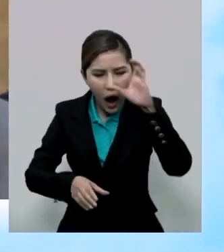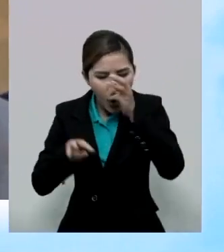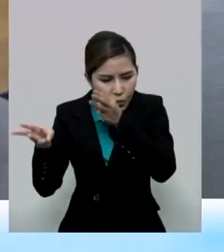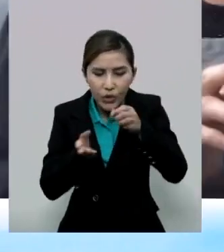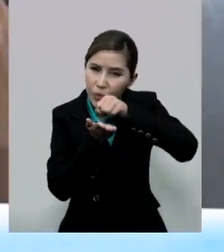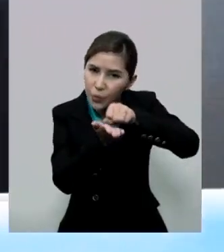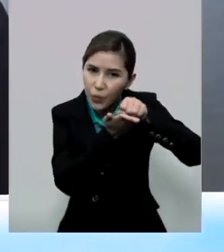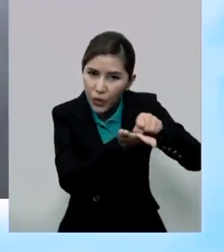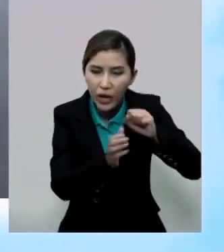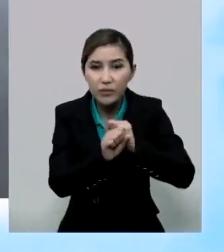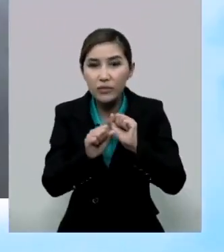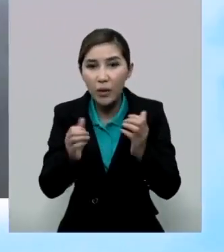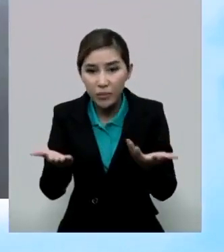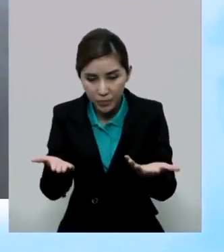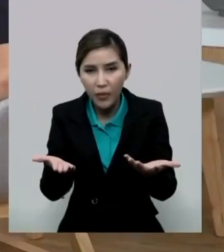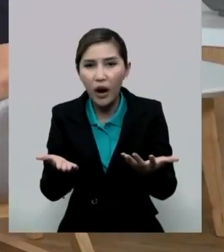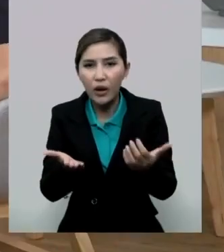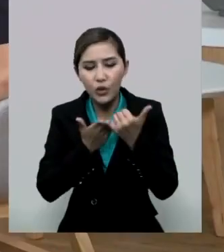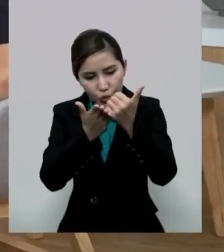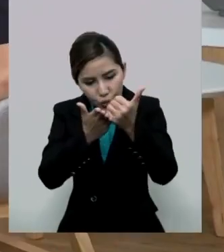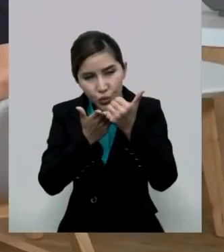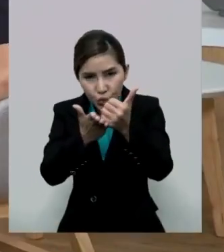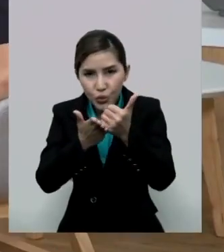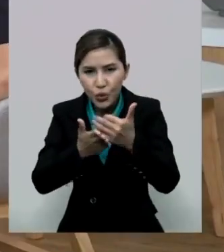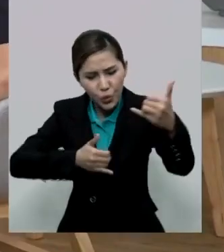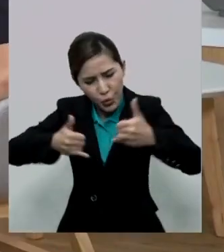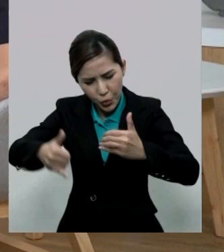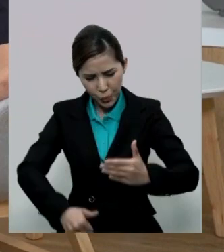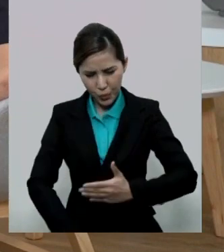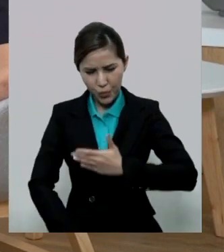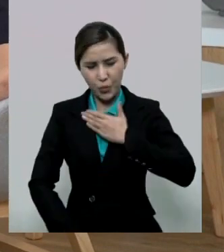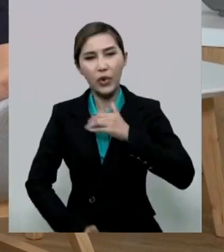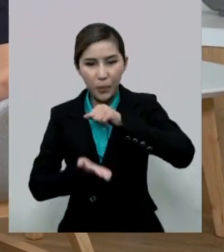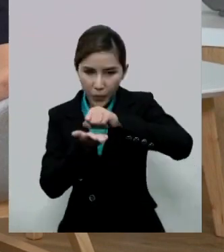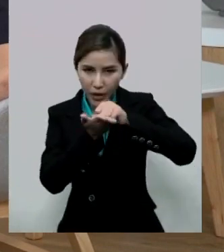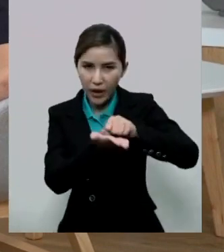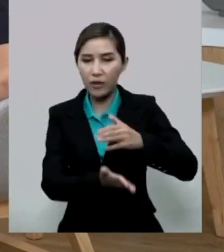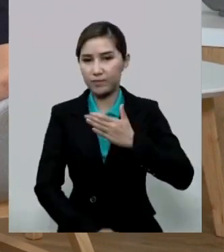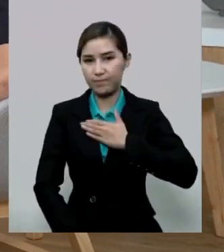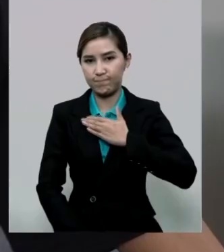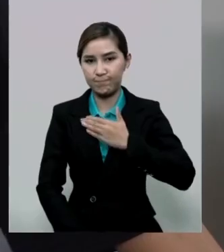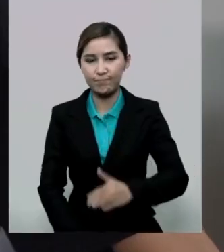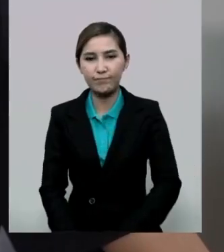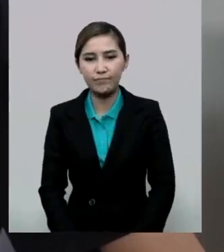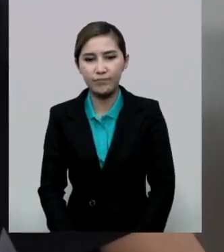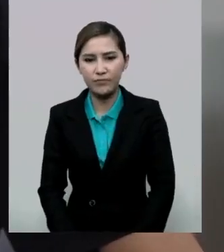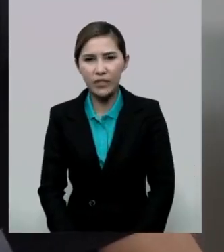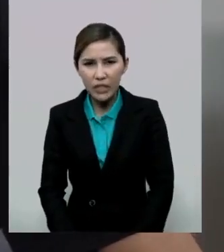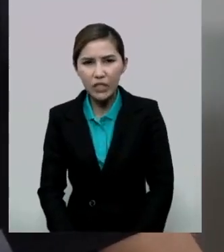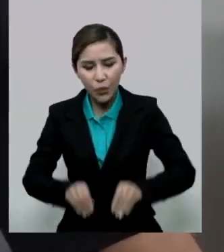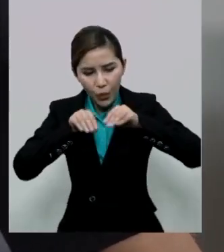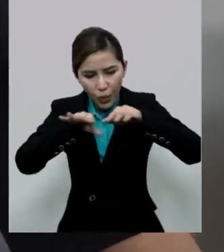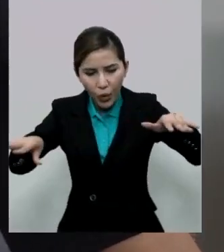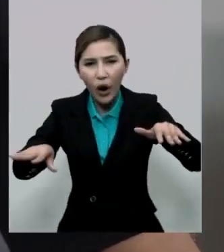ครับว่าเราสามารถบริการอย่างไรได้บ้างนะครับในการทำให้ลูกค้าในแต่ละคนนะครับประทับใจกับการบริการของเราครับก็บางทีครับก็ใ